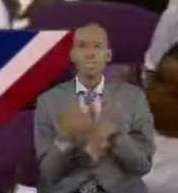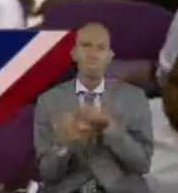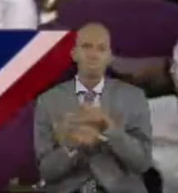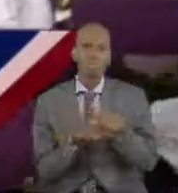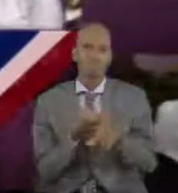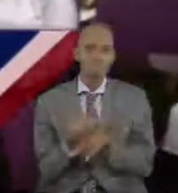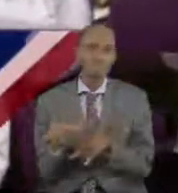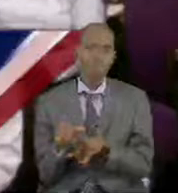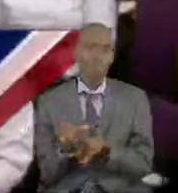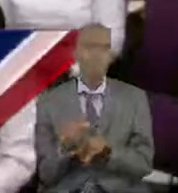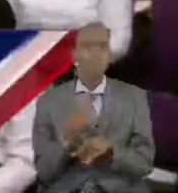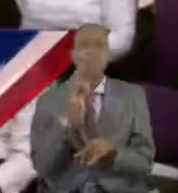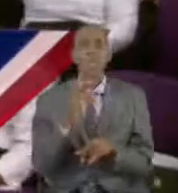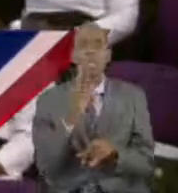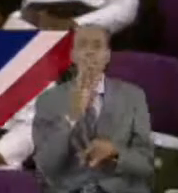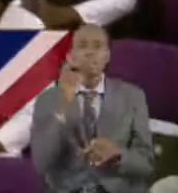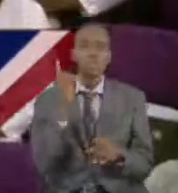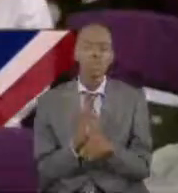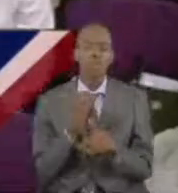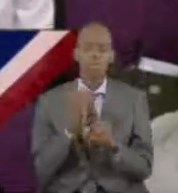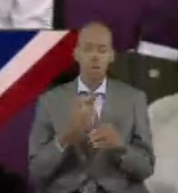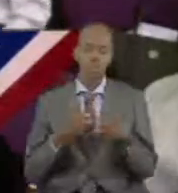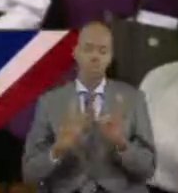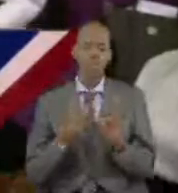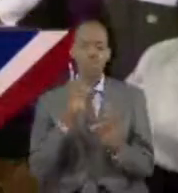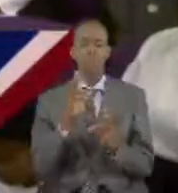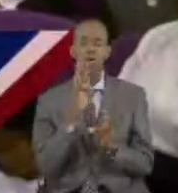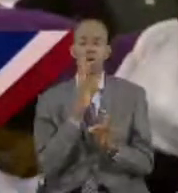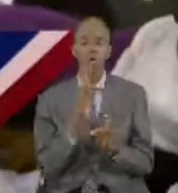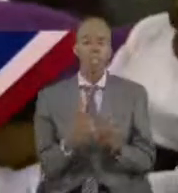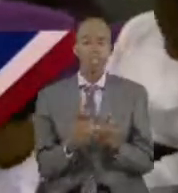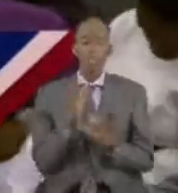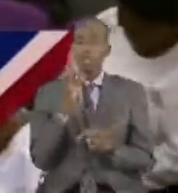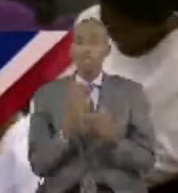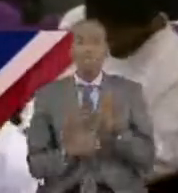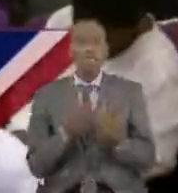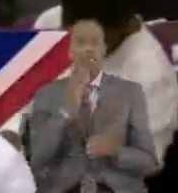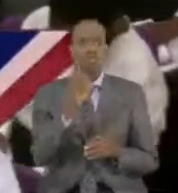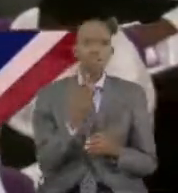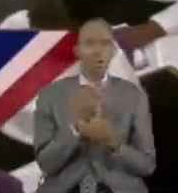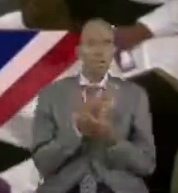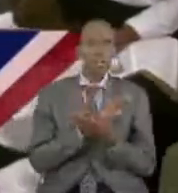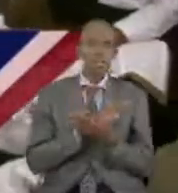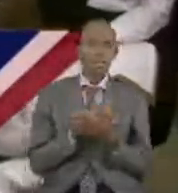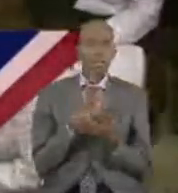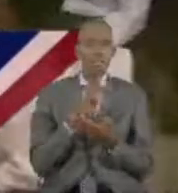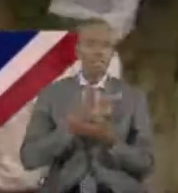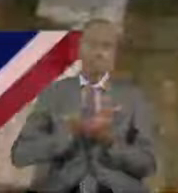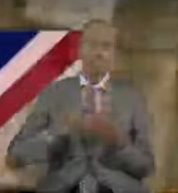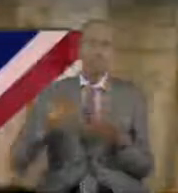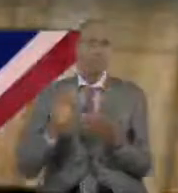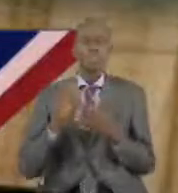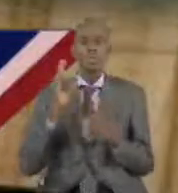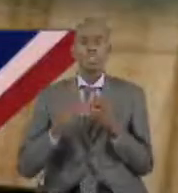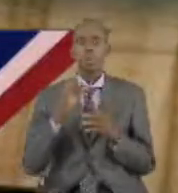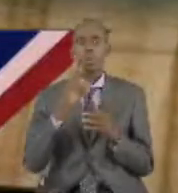d'hypocrisie. Vous êtes juste ce que vous êtes, tel que vous êtes. Si vous êtes juste, vous êtes toujours comme vous êtes. Si